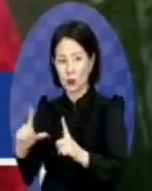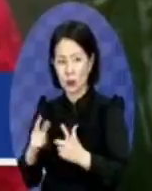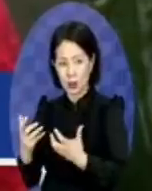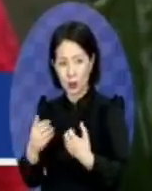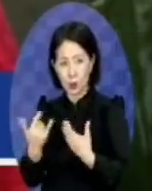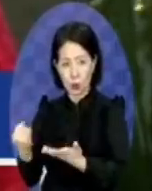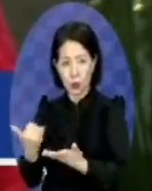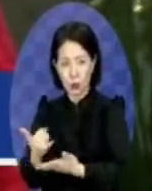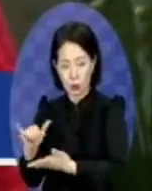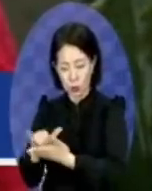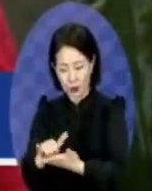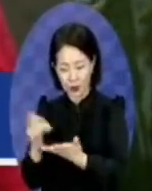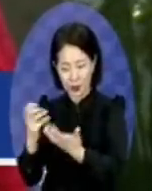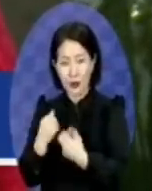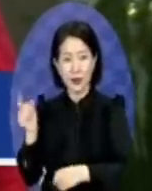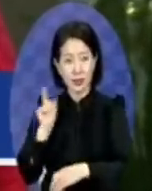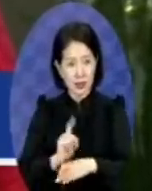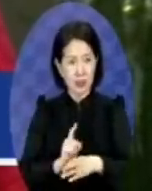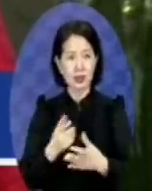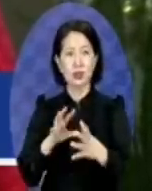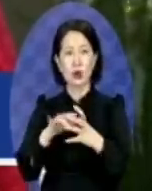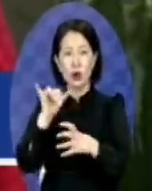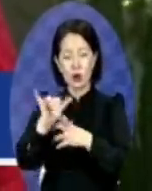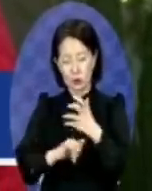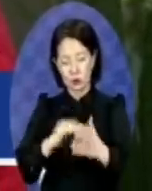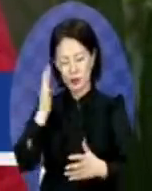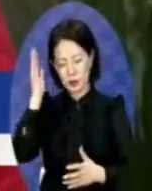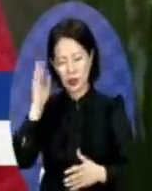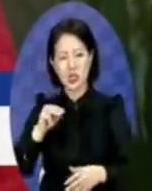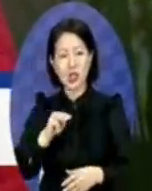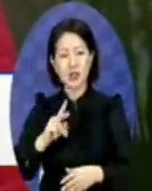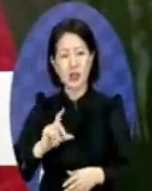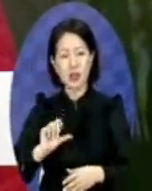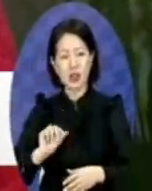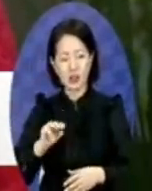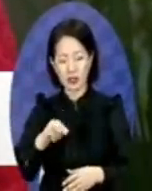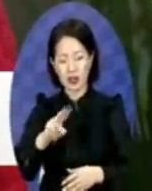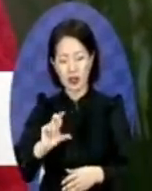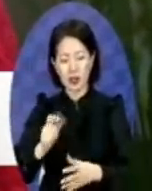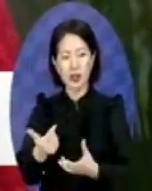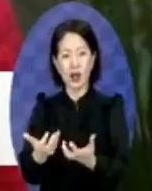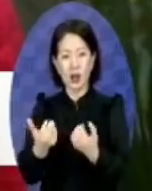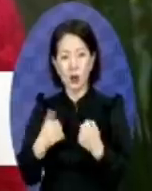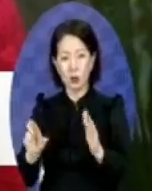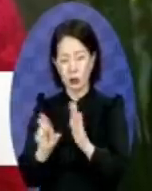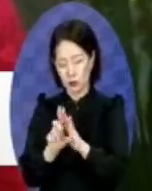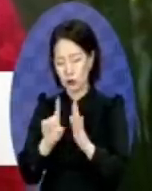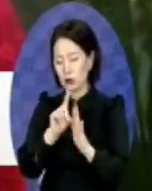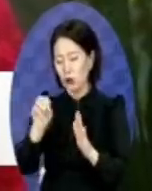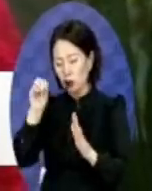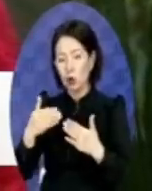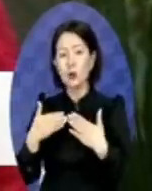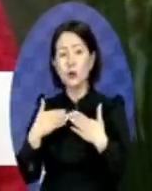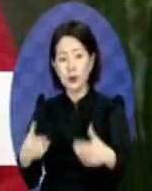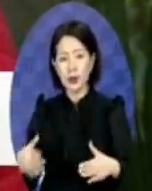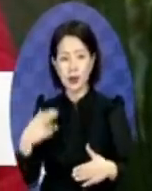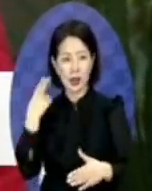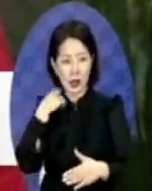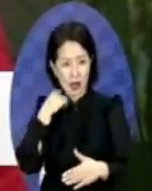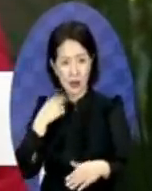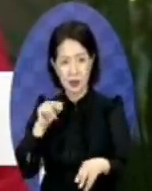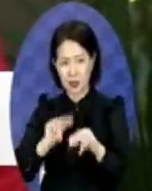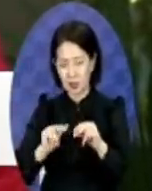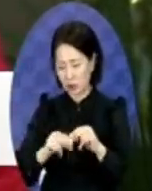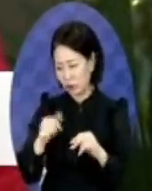А ерөнхийдөө бол олон улсын цааш тэтгэлэг авах боломж нь бол 100% нэгдчихлээ. Ер нь англи хэлнийхаа